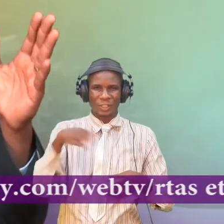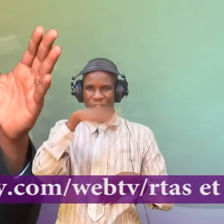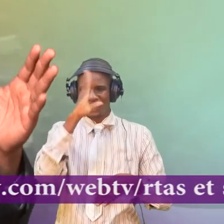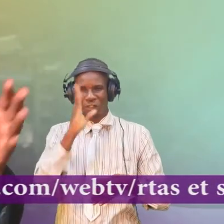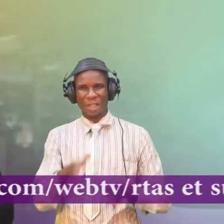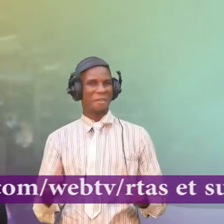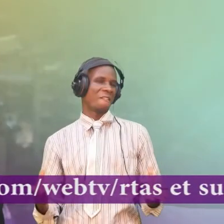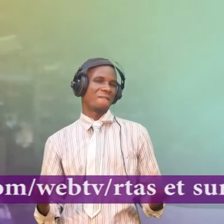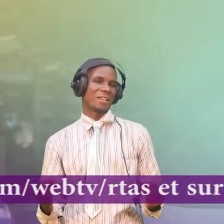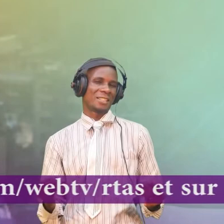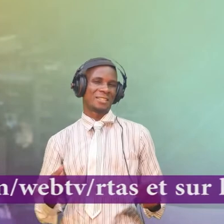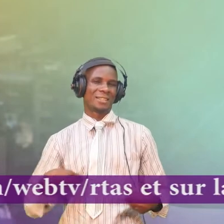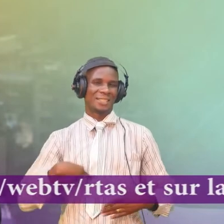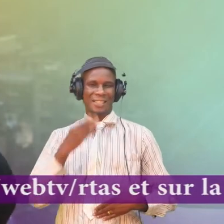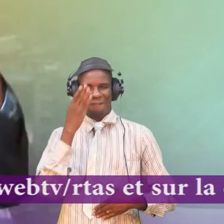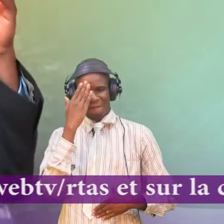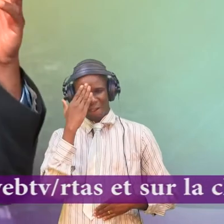Mungu.